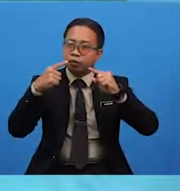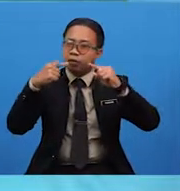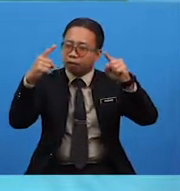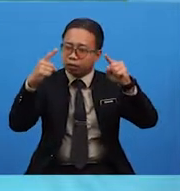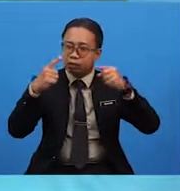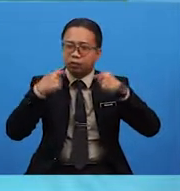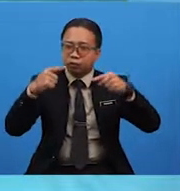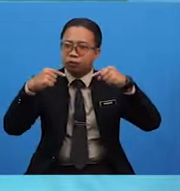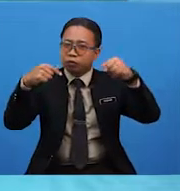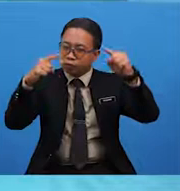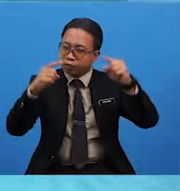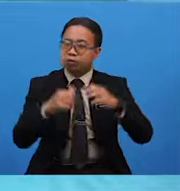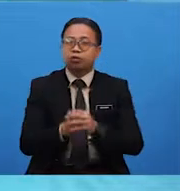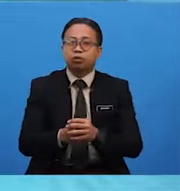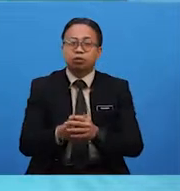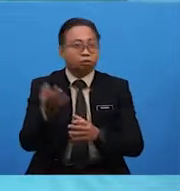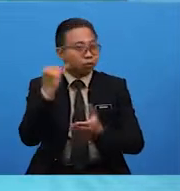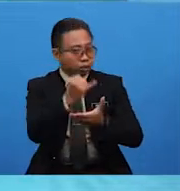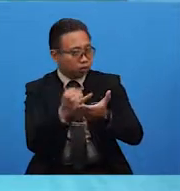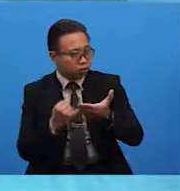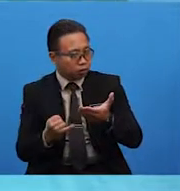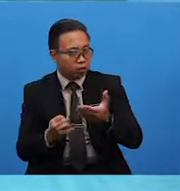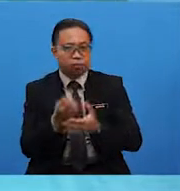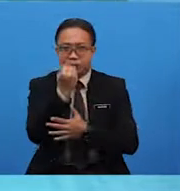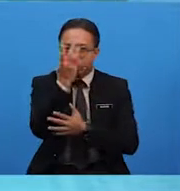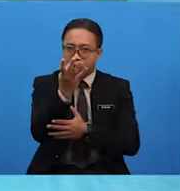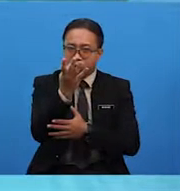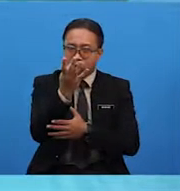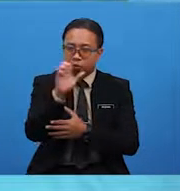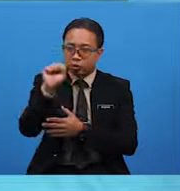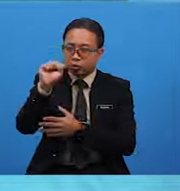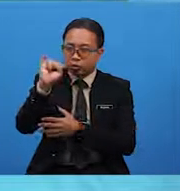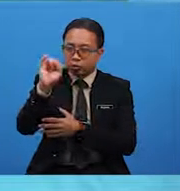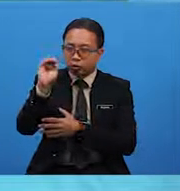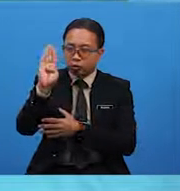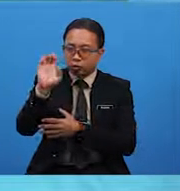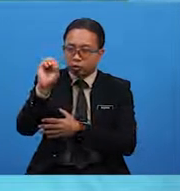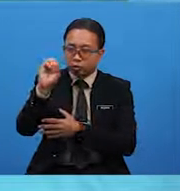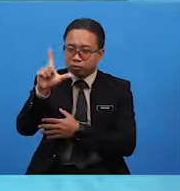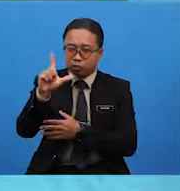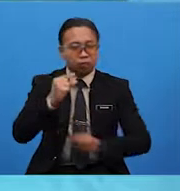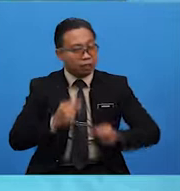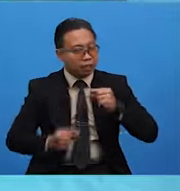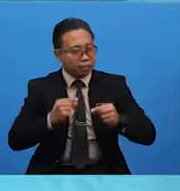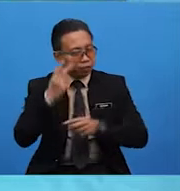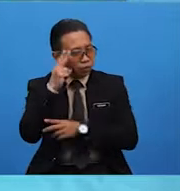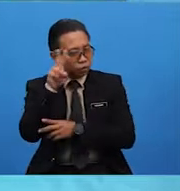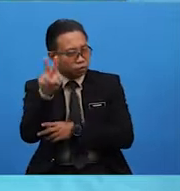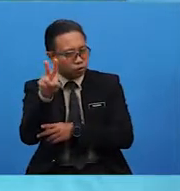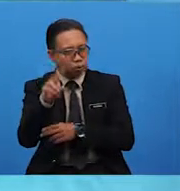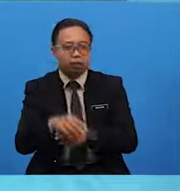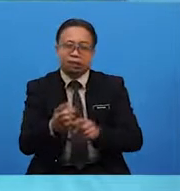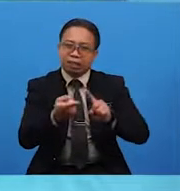sebuah aliran seni yang menempatkan simbol-simbol dan gaya-gaya visual yang